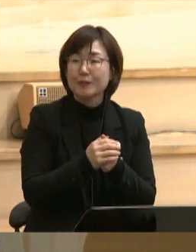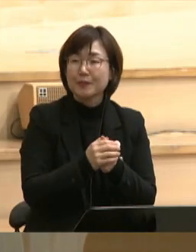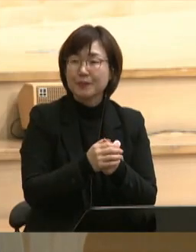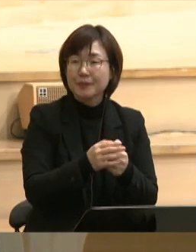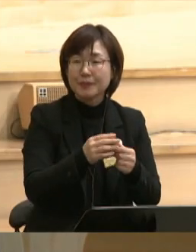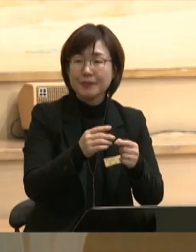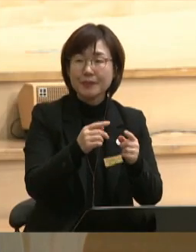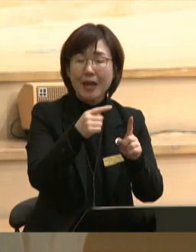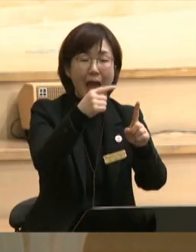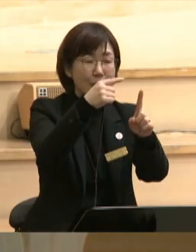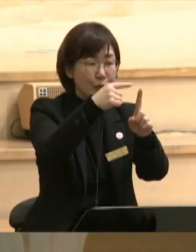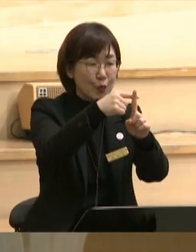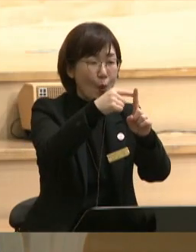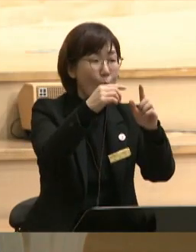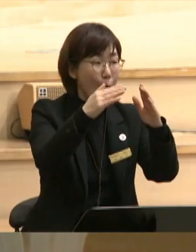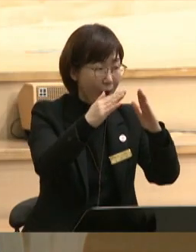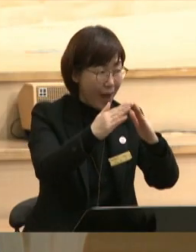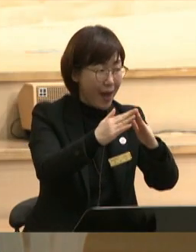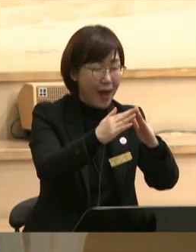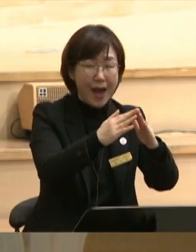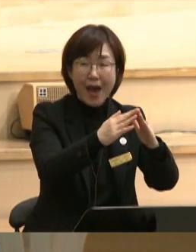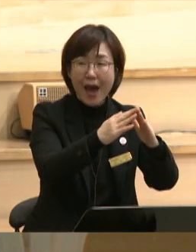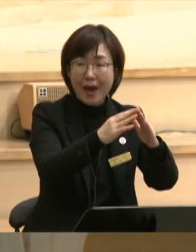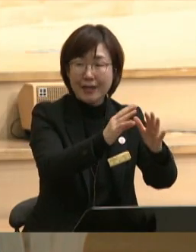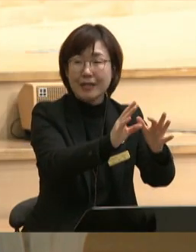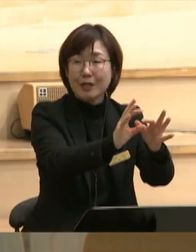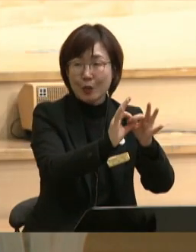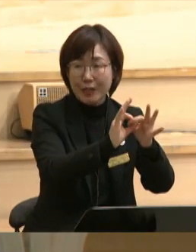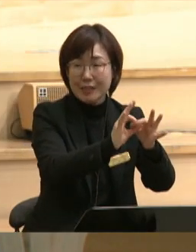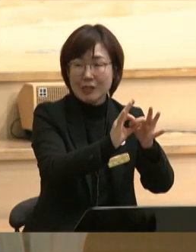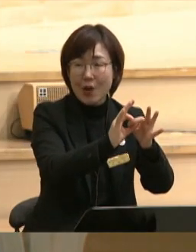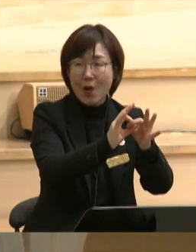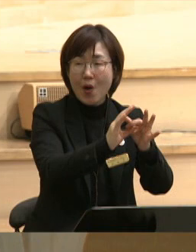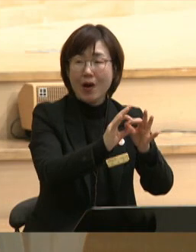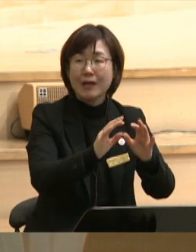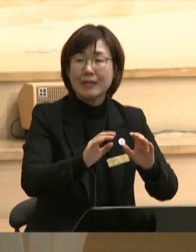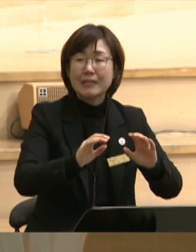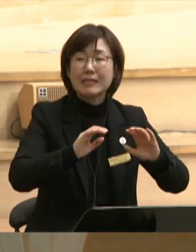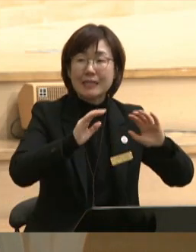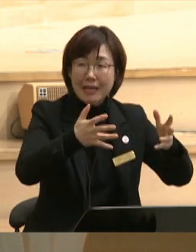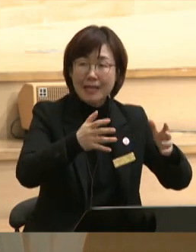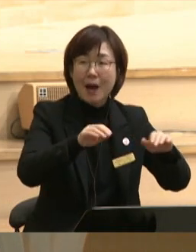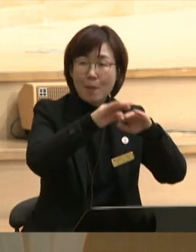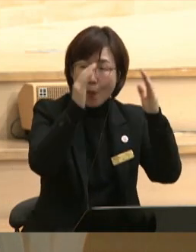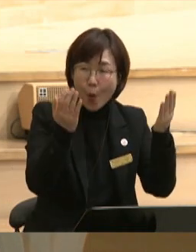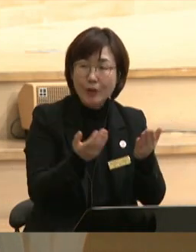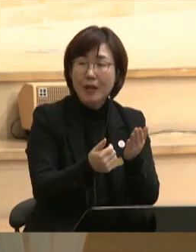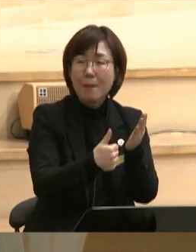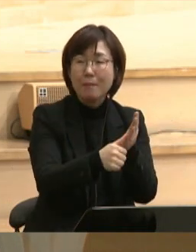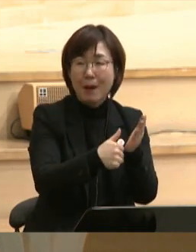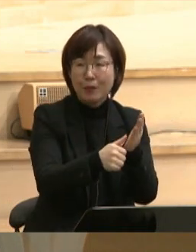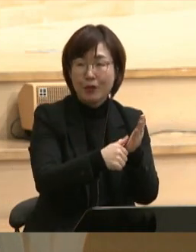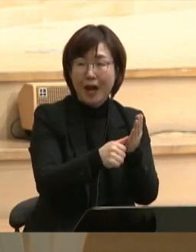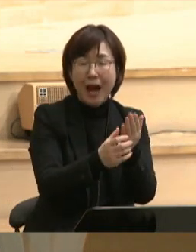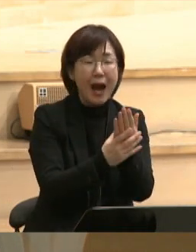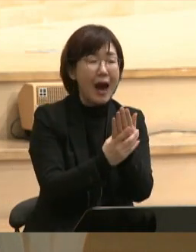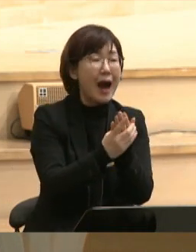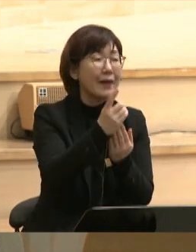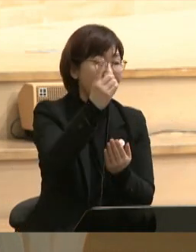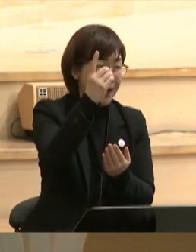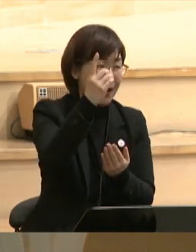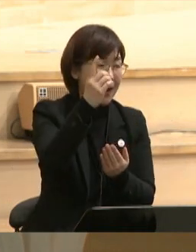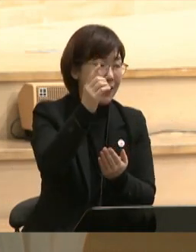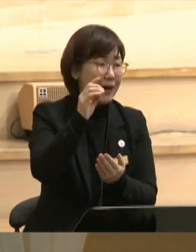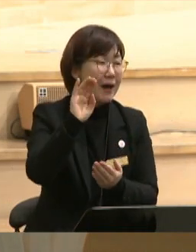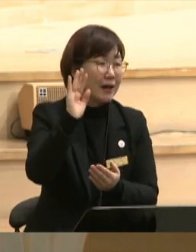보십시다 교회를 통해 교회를 통해 세상 만물과 하나 되시려고 세상 만물과 하나 드시려고